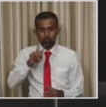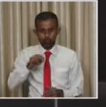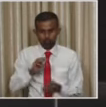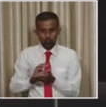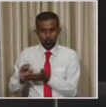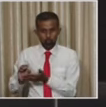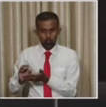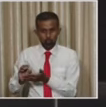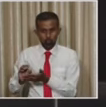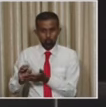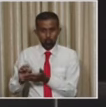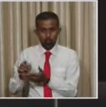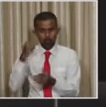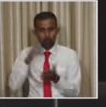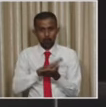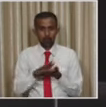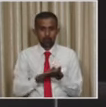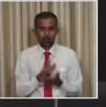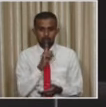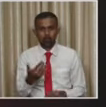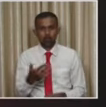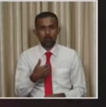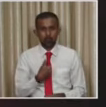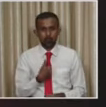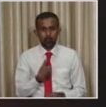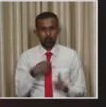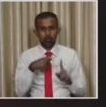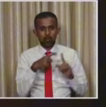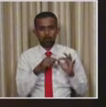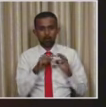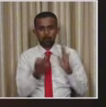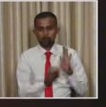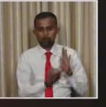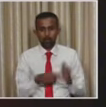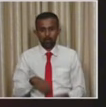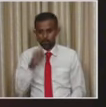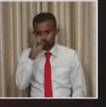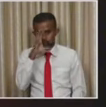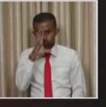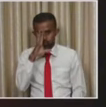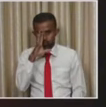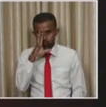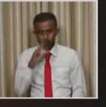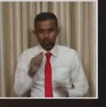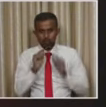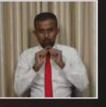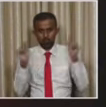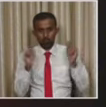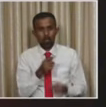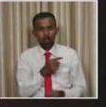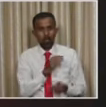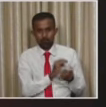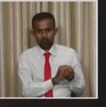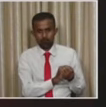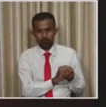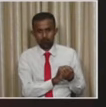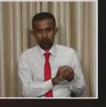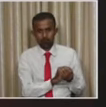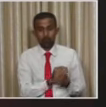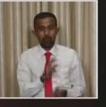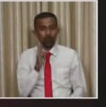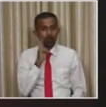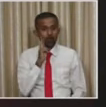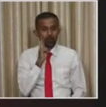කළ තියෙනවා. අන්න ඒක පැහැදිලි කරන්න කියන තමයි එතුමා ඉල්ලන්නේ. කබීර් හෂීන් නැමැතිතුමා අද උදේ කරපු ප්‍රකාශයේ තියෙනවා